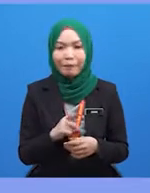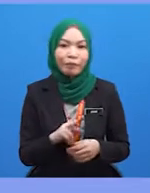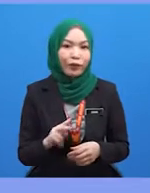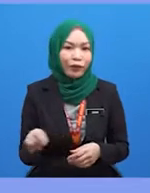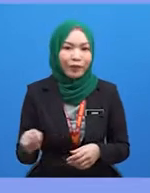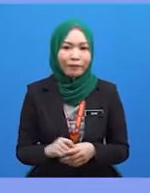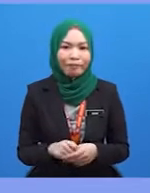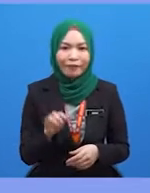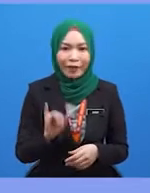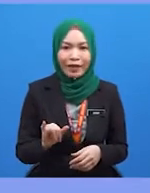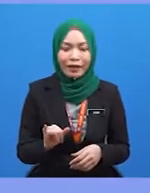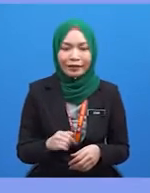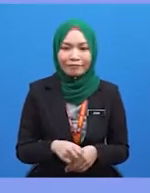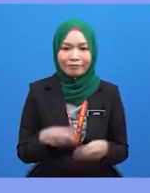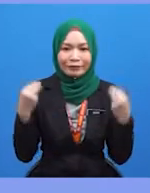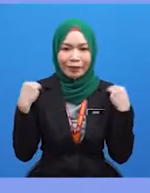dipasarkan.